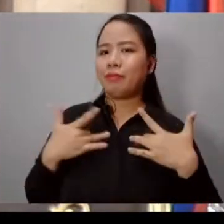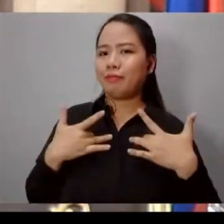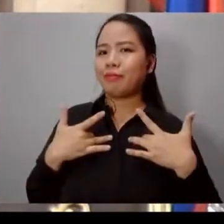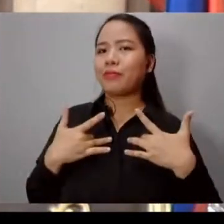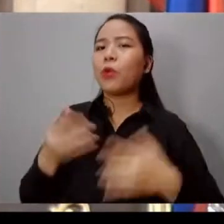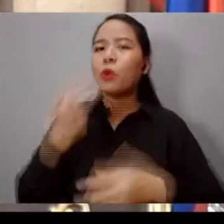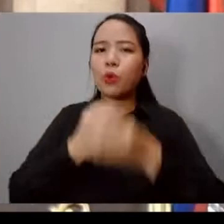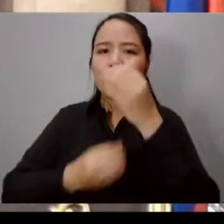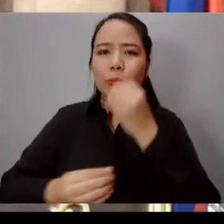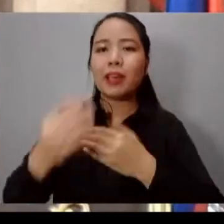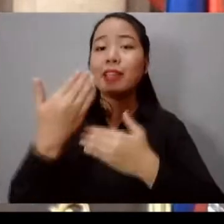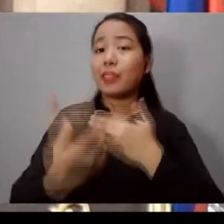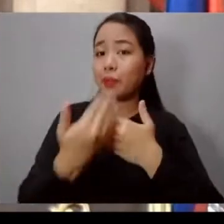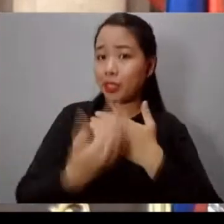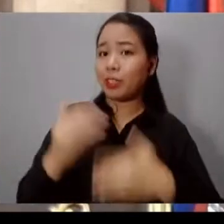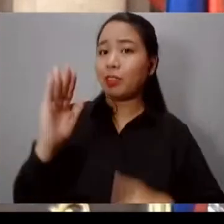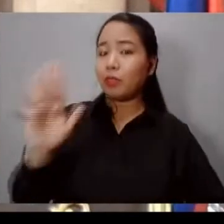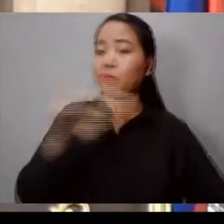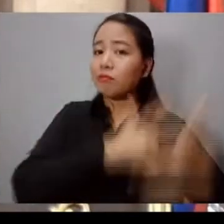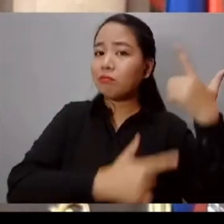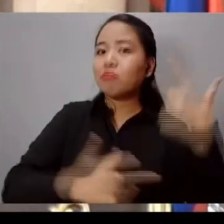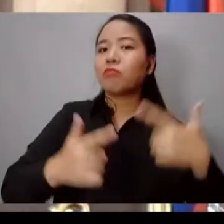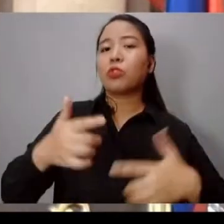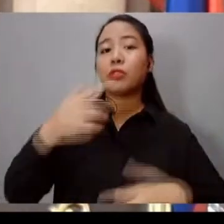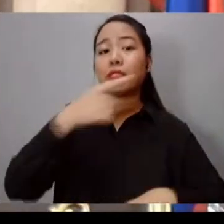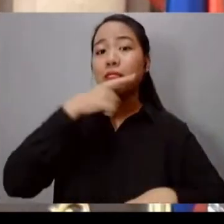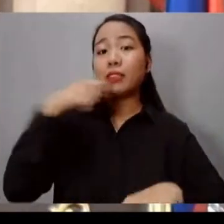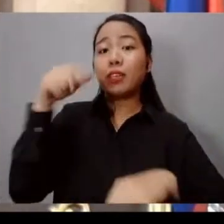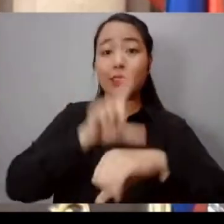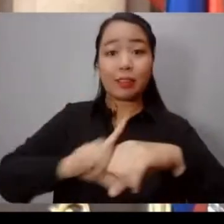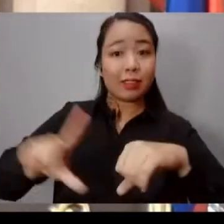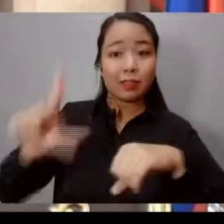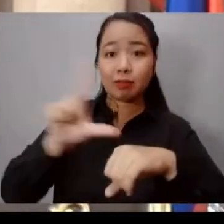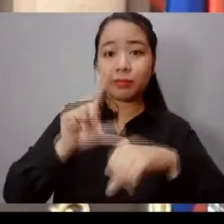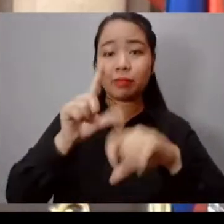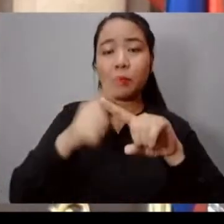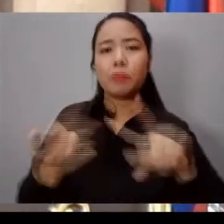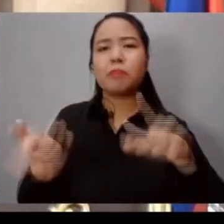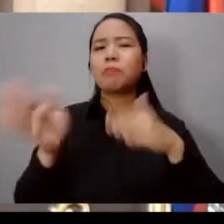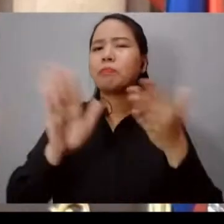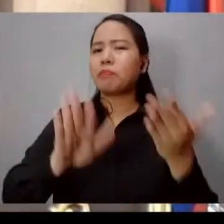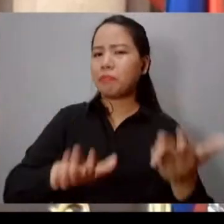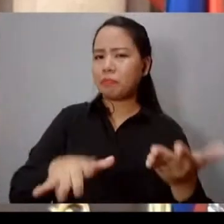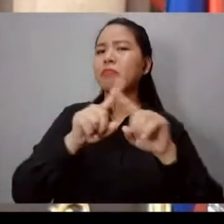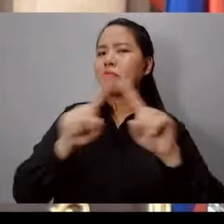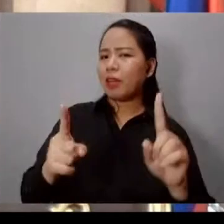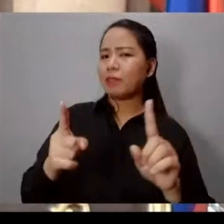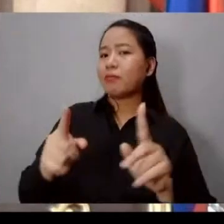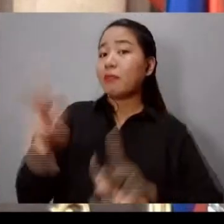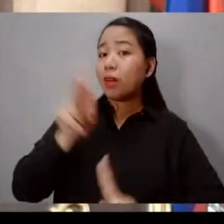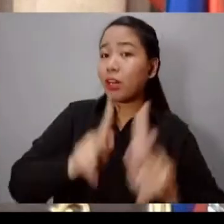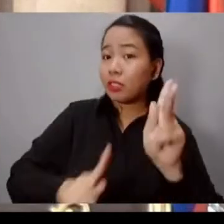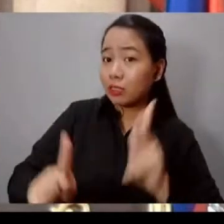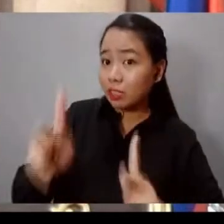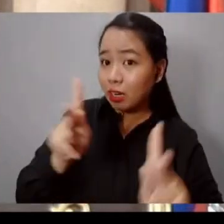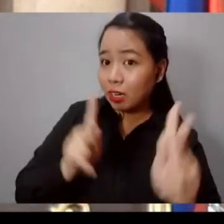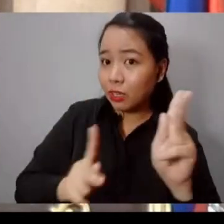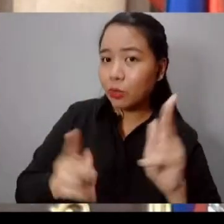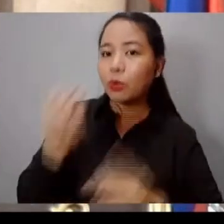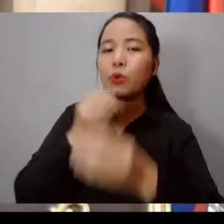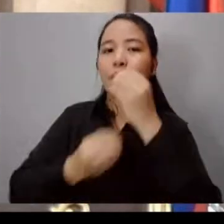nang sila'y nasa ilang. Gayon may namatay sila. Ngunit ang sinumang kumain ng pagkaing bumaba mula sa